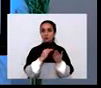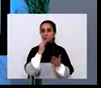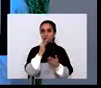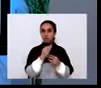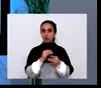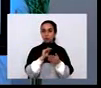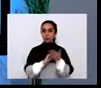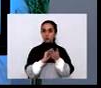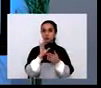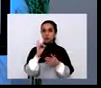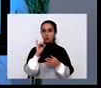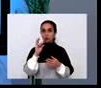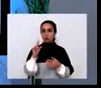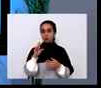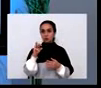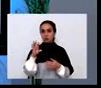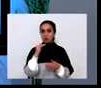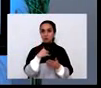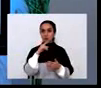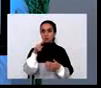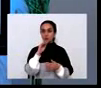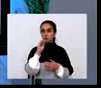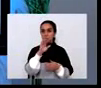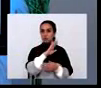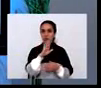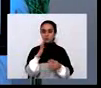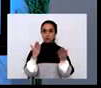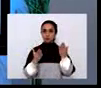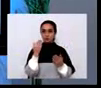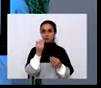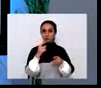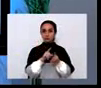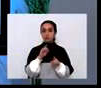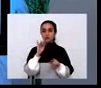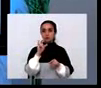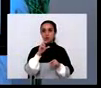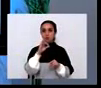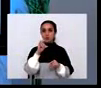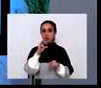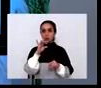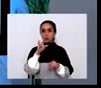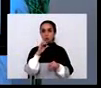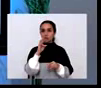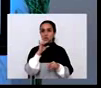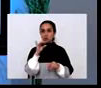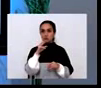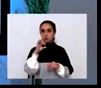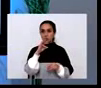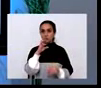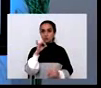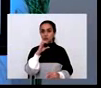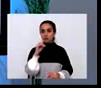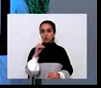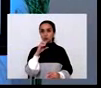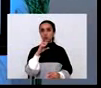с повторяющимися союзами мы запятую не ставим, если это фразеологизм. Ни то, ни сё, ни свет, ни заря,